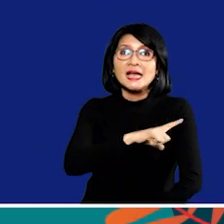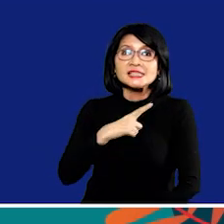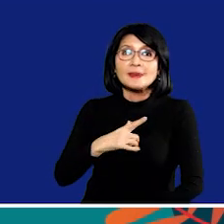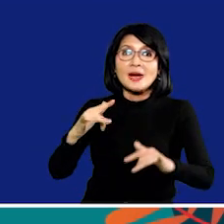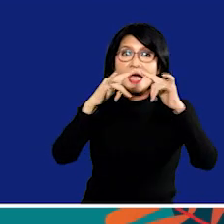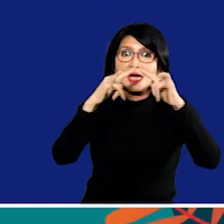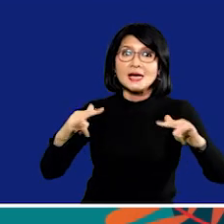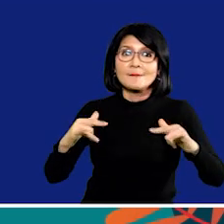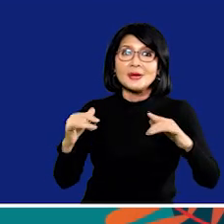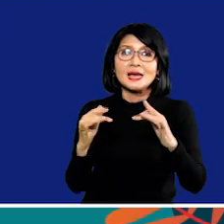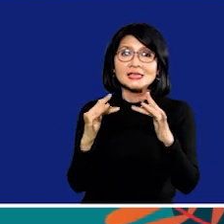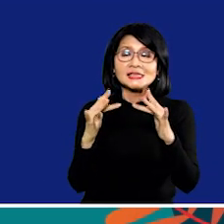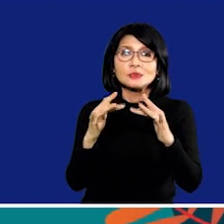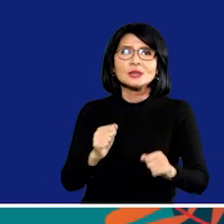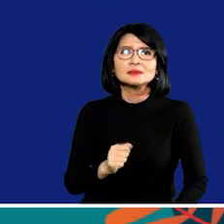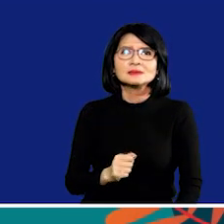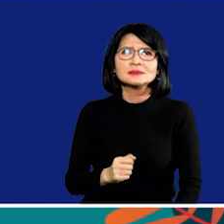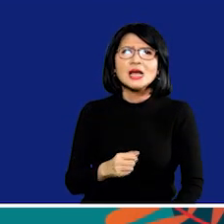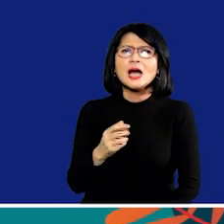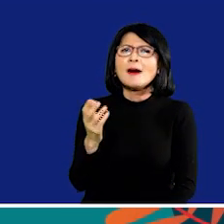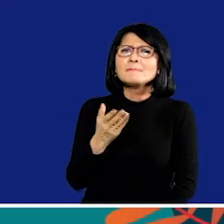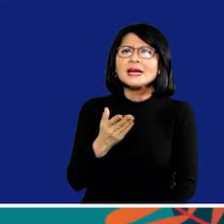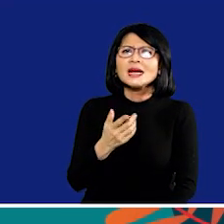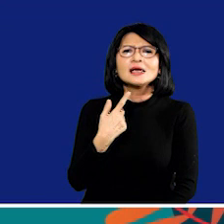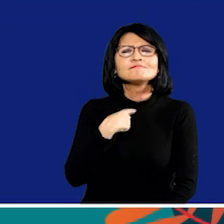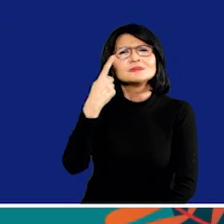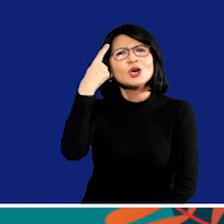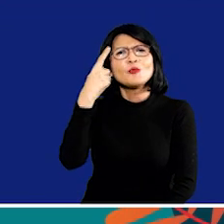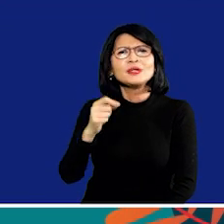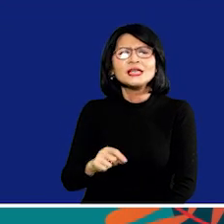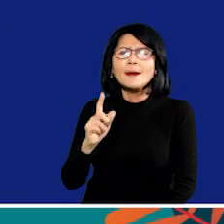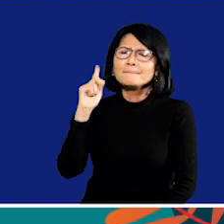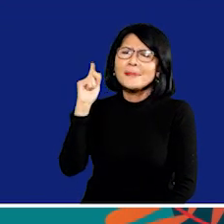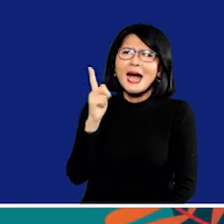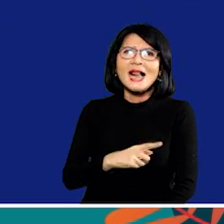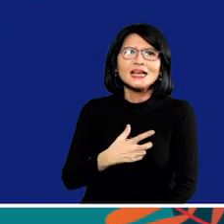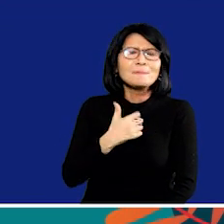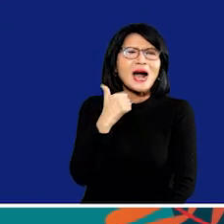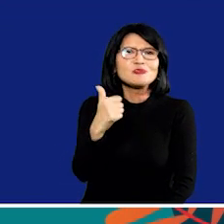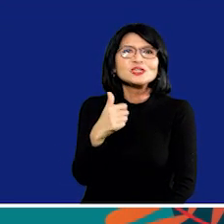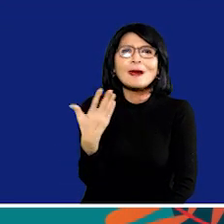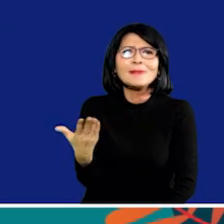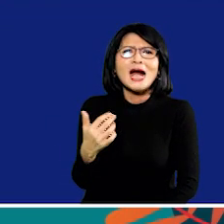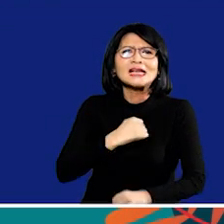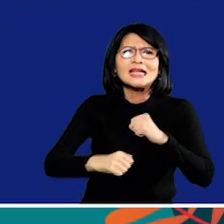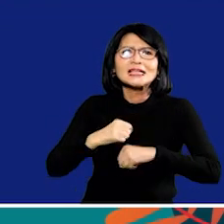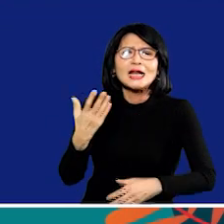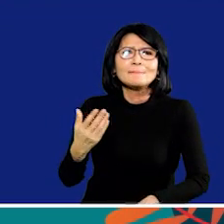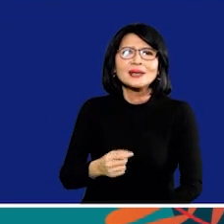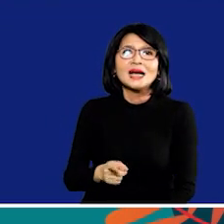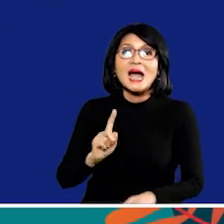di kemah karakter virtual kemarin, mana yang menurut Ria, Rido, atau Eca yang paling menarik? Ria